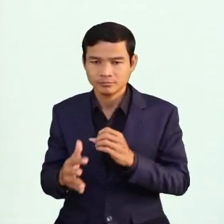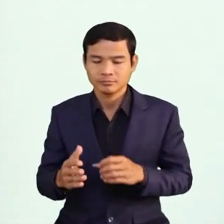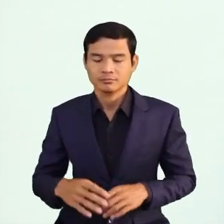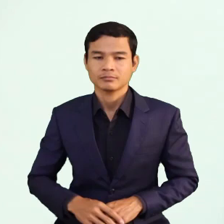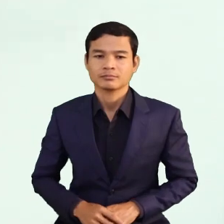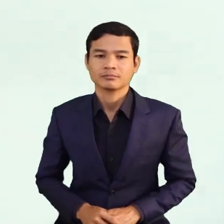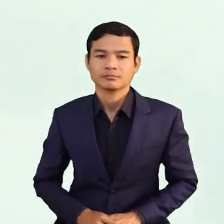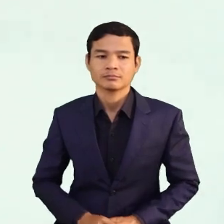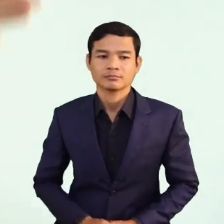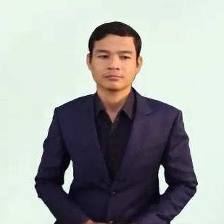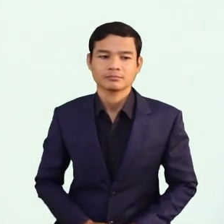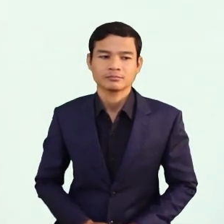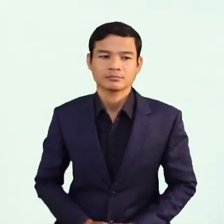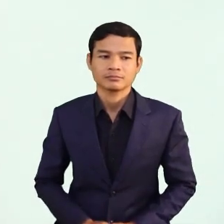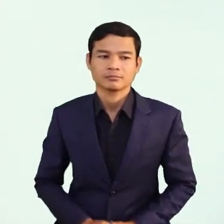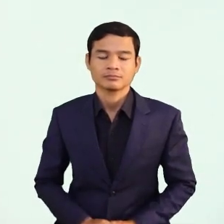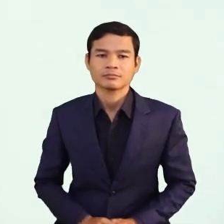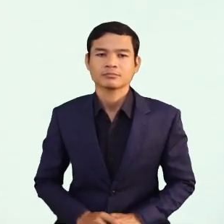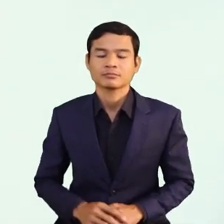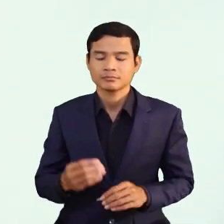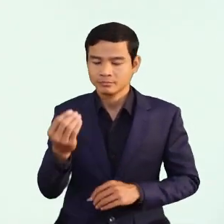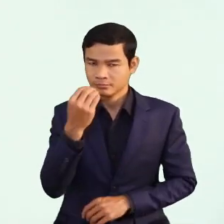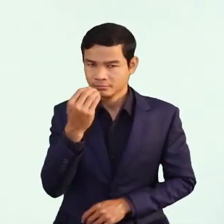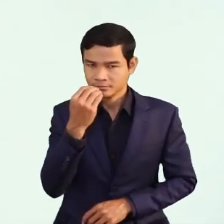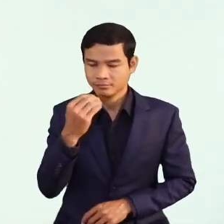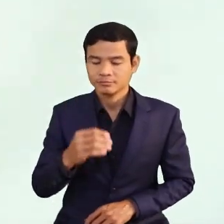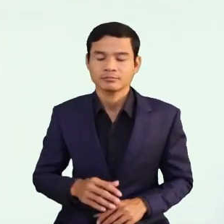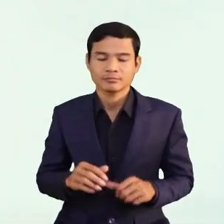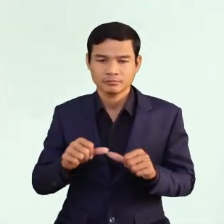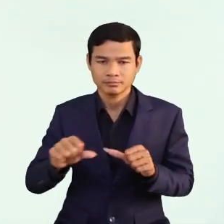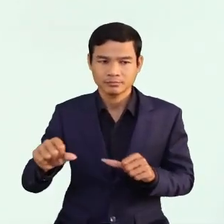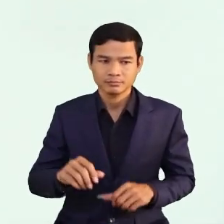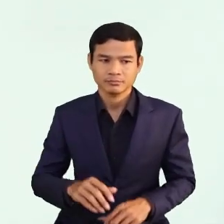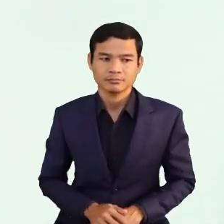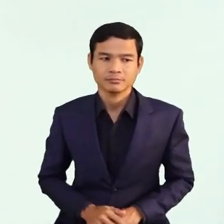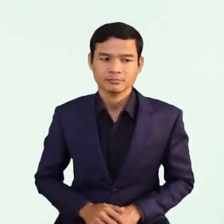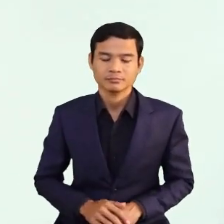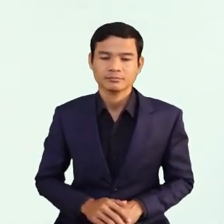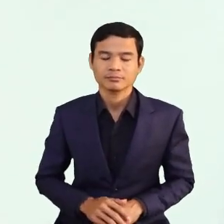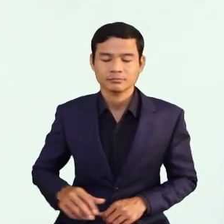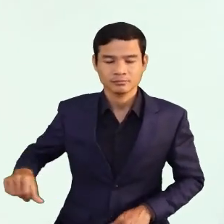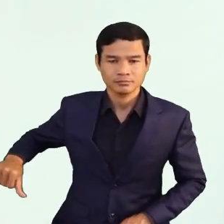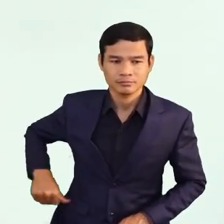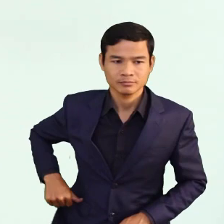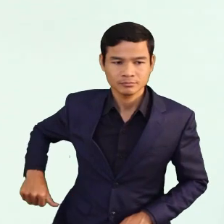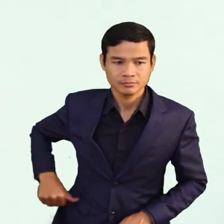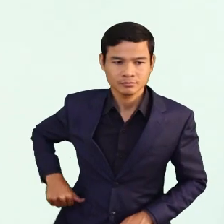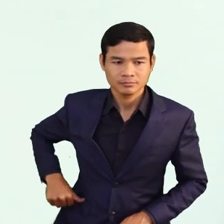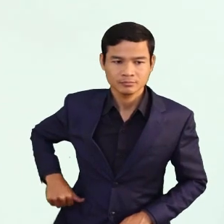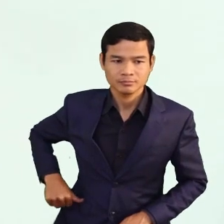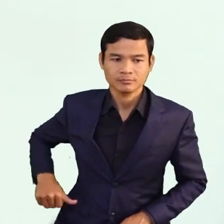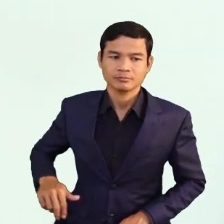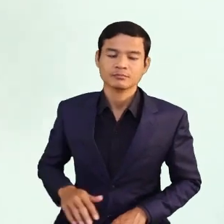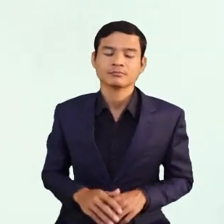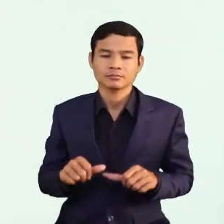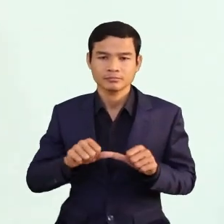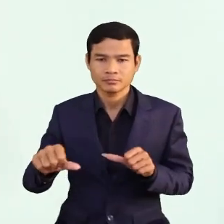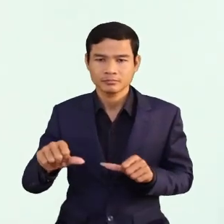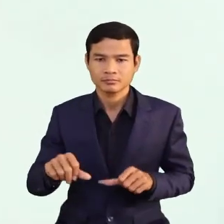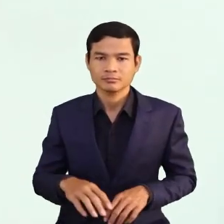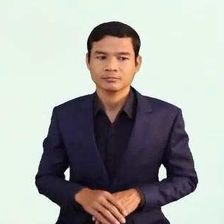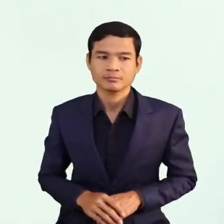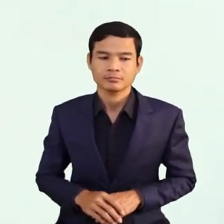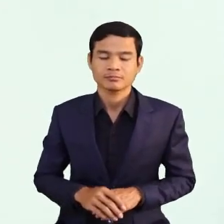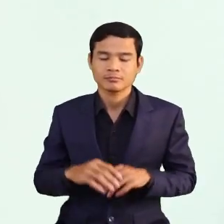អានញ៉ាំចាបន្តទៀតញ៉េះញ៉ោះចាបន្ត